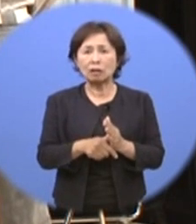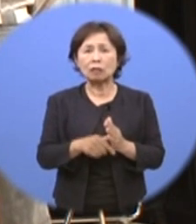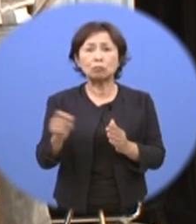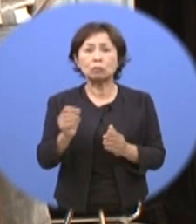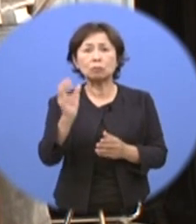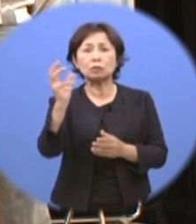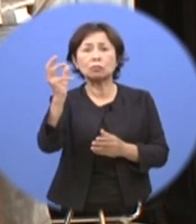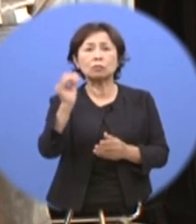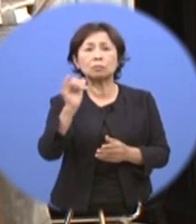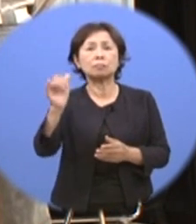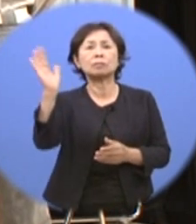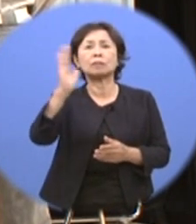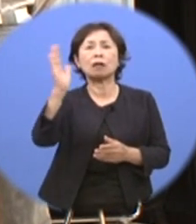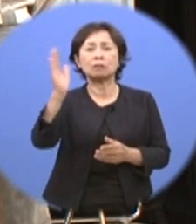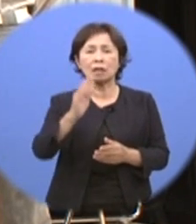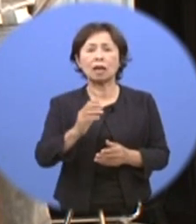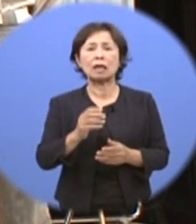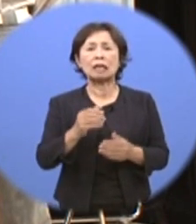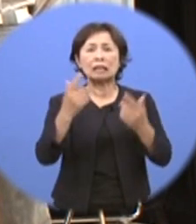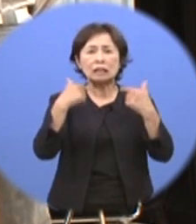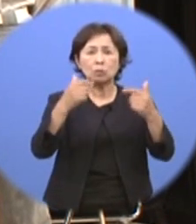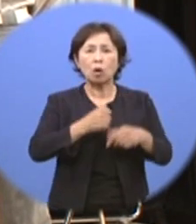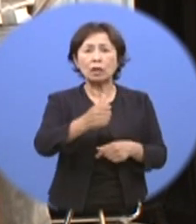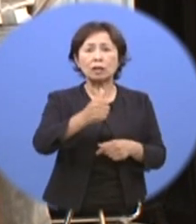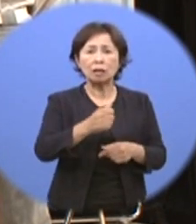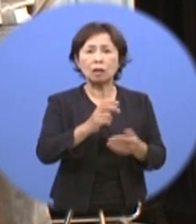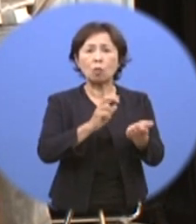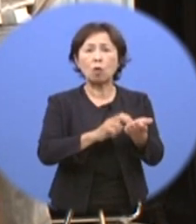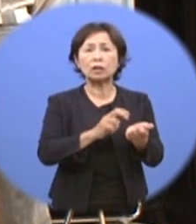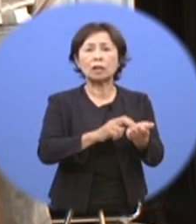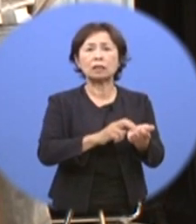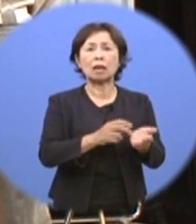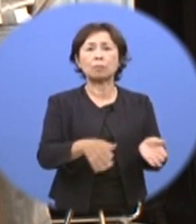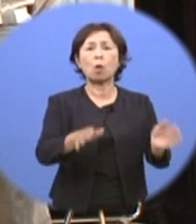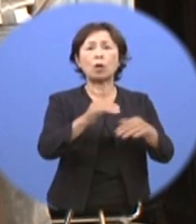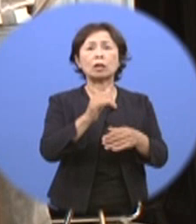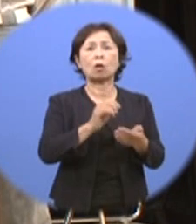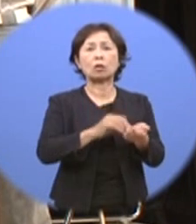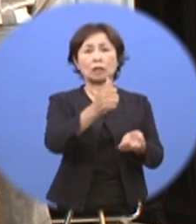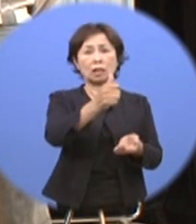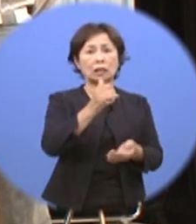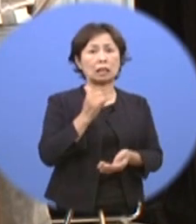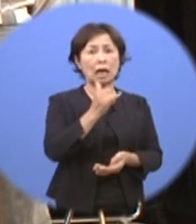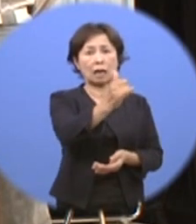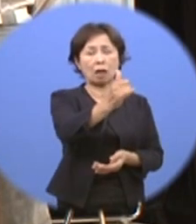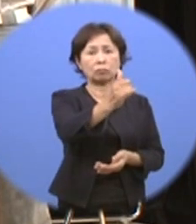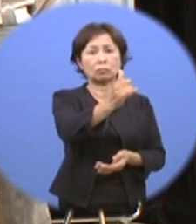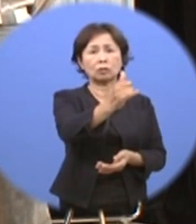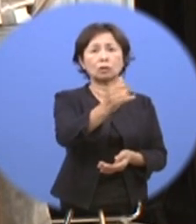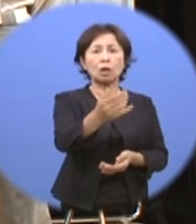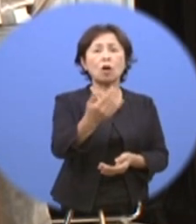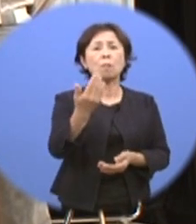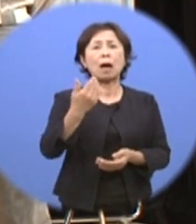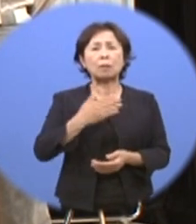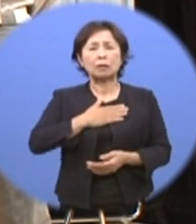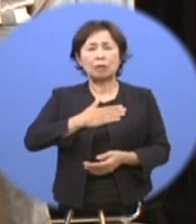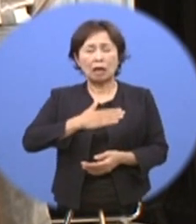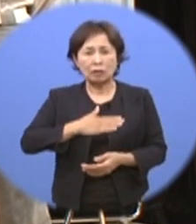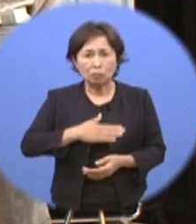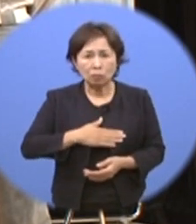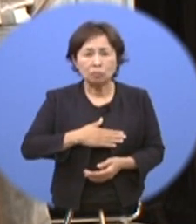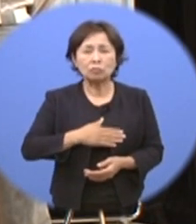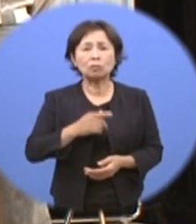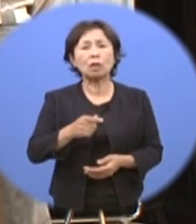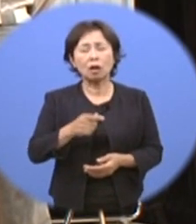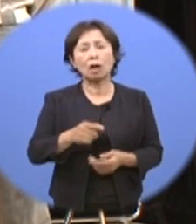医に連絡する方法をあらかじめ関係者の皆さんで共有していただくことがご